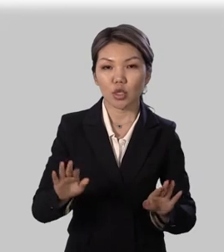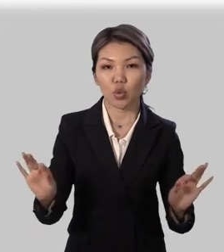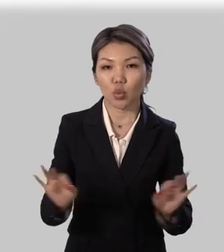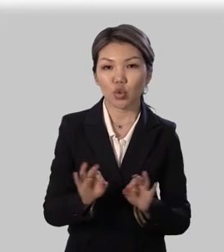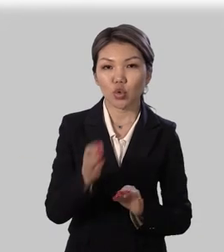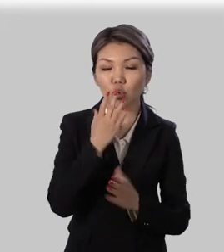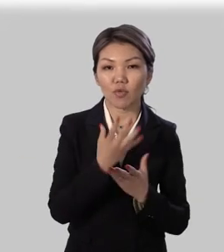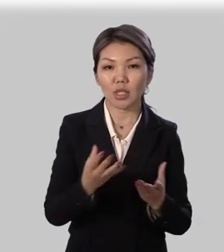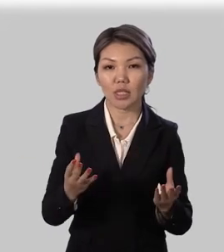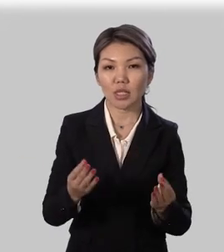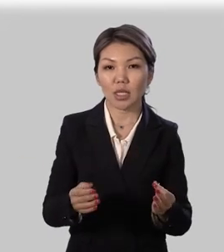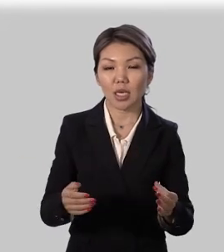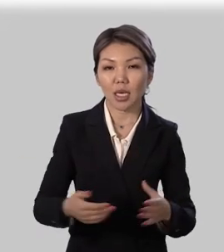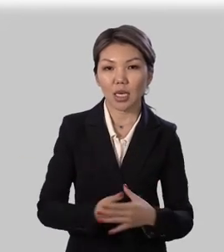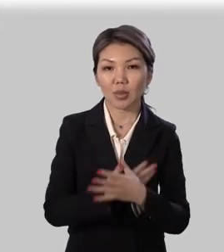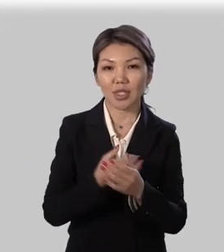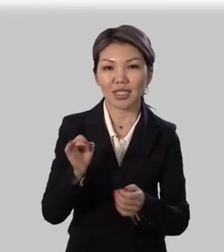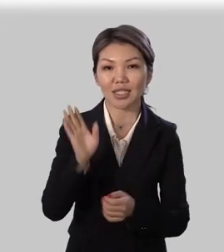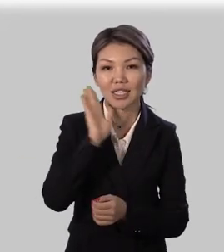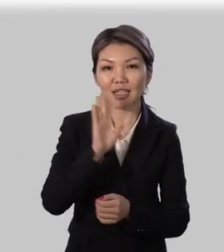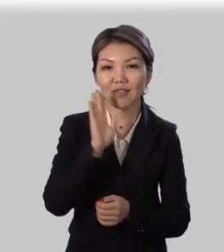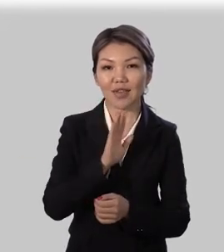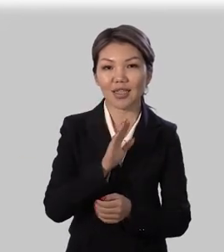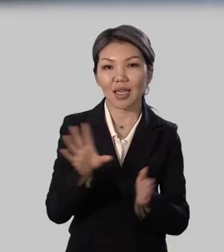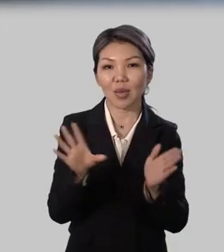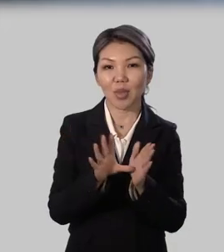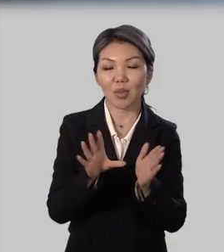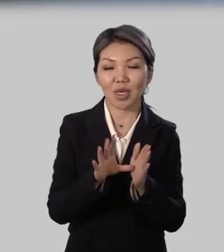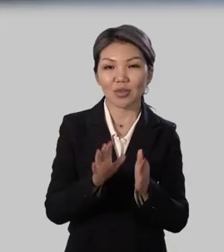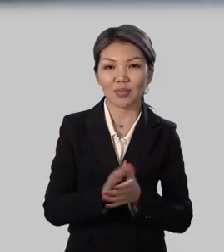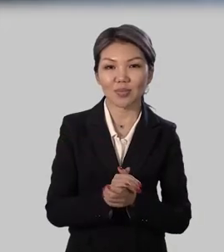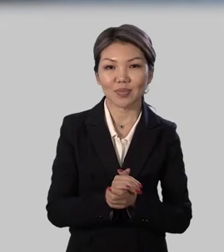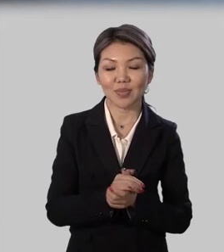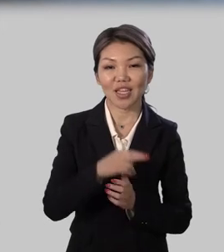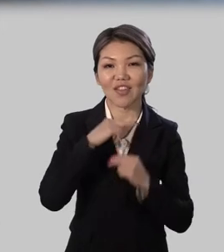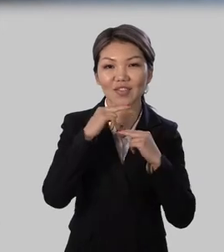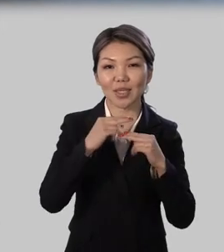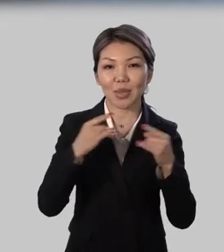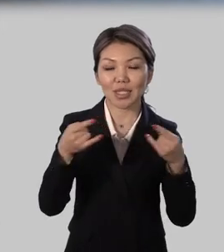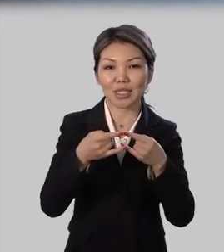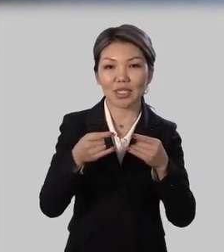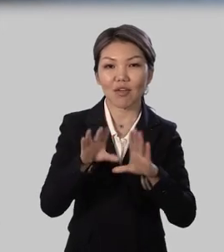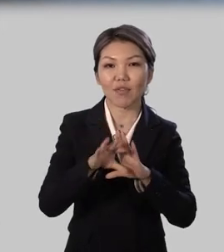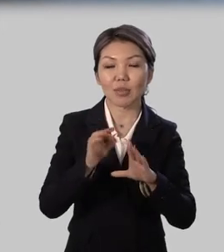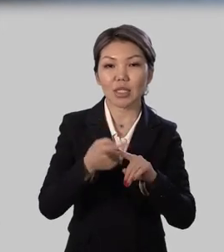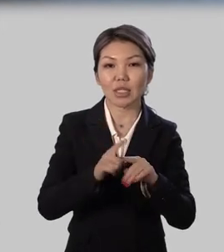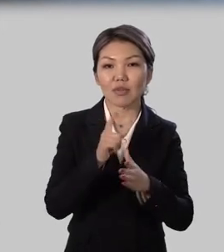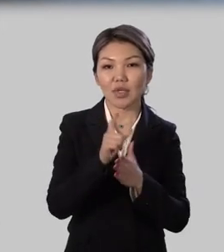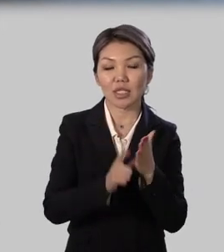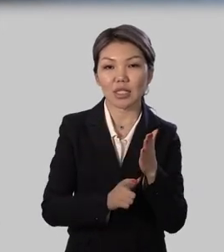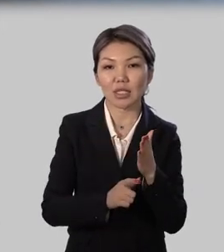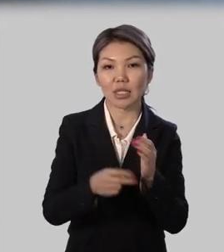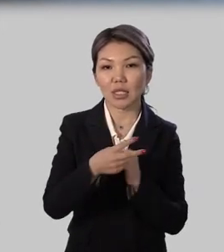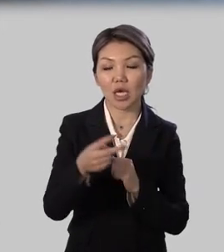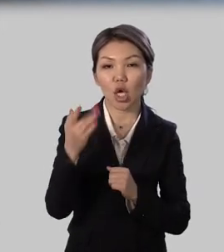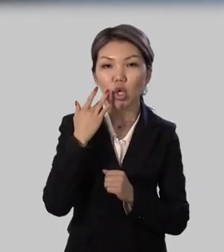птицы и вода подпевают ей внимание на свой выберите из текста глаголы